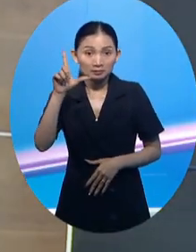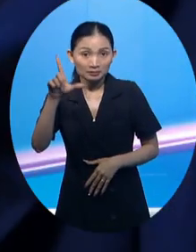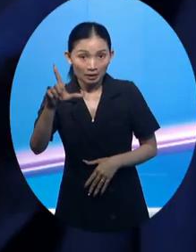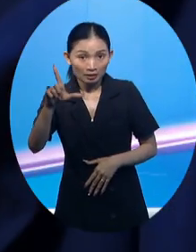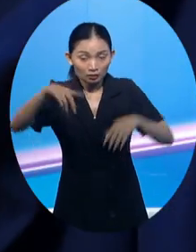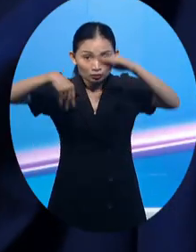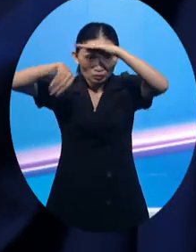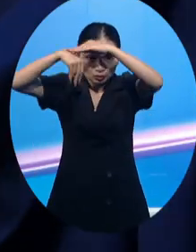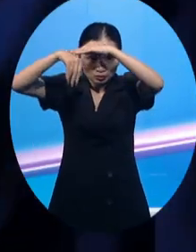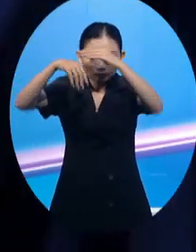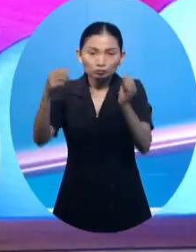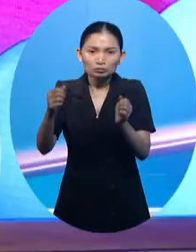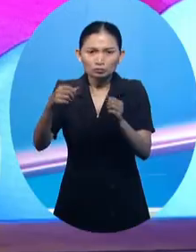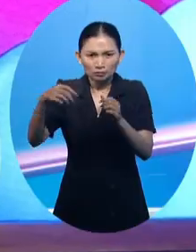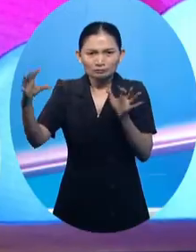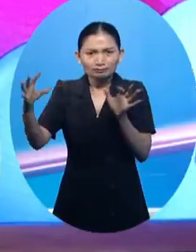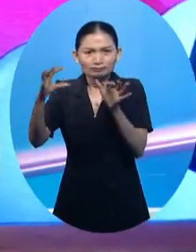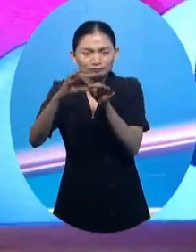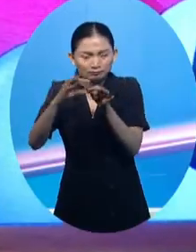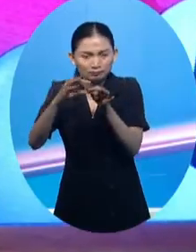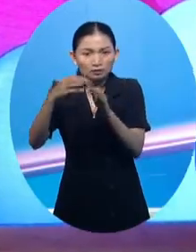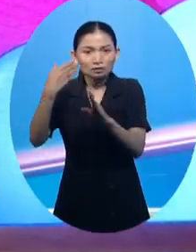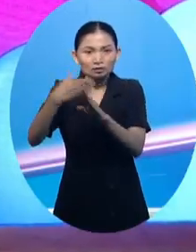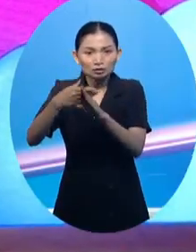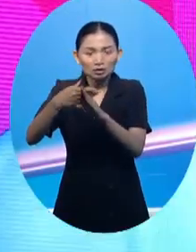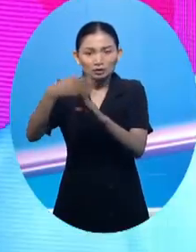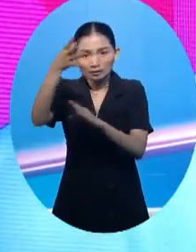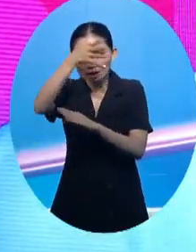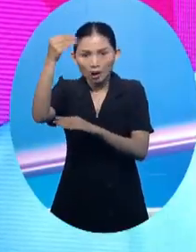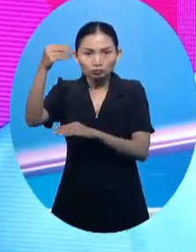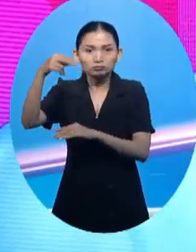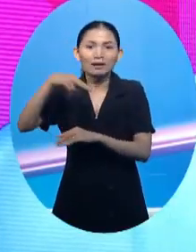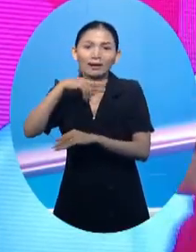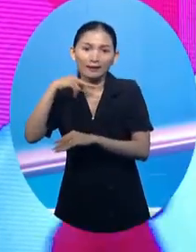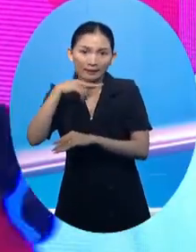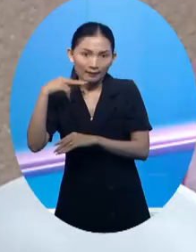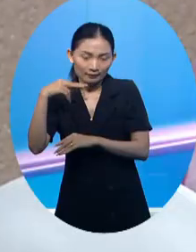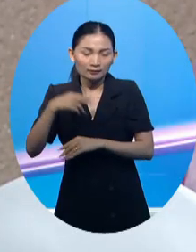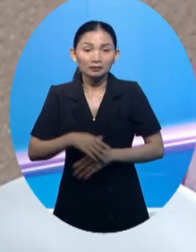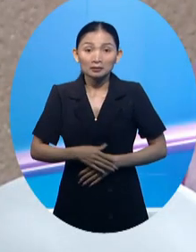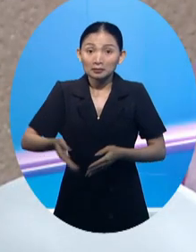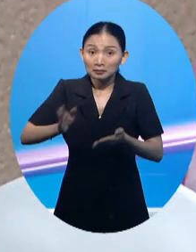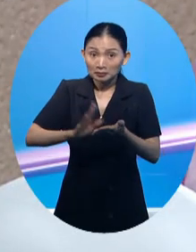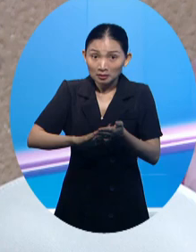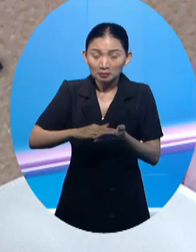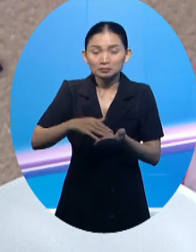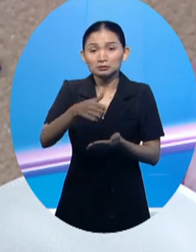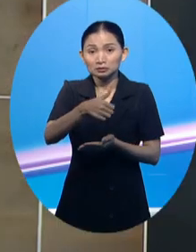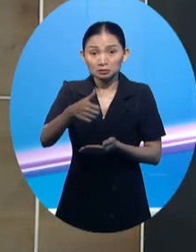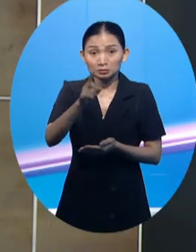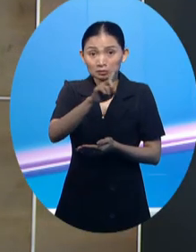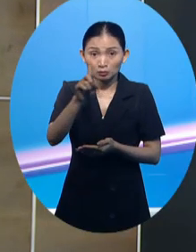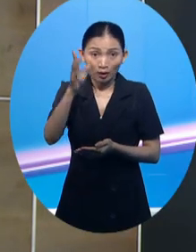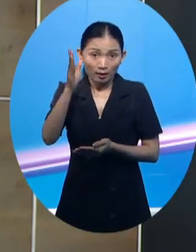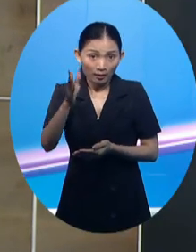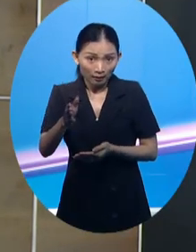17 khóa tốt nghiệp đại học và 11 khóa tốt nghiệp cao học trườ Đại học Quốc tế đào tạo được hơn 11.000 cử nhân và kỹ sư hơn 1000 thạc sĩ tiến